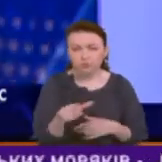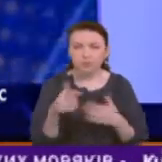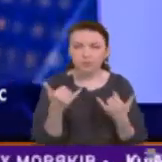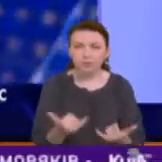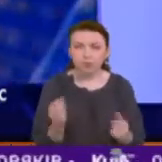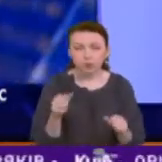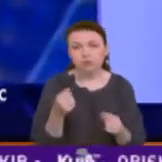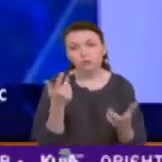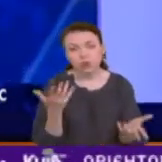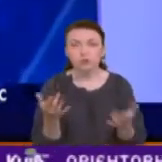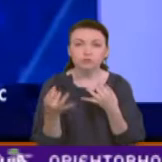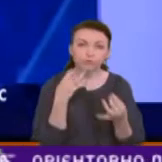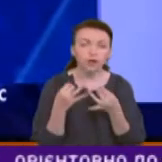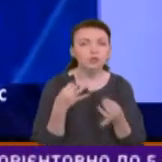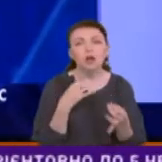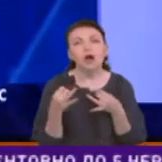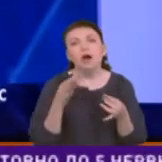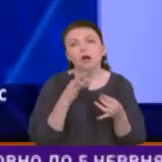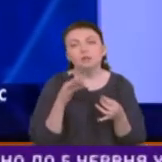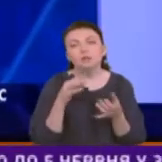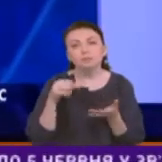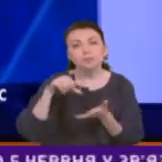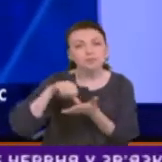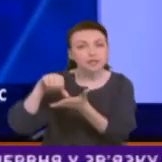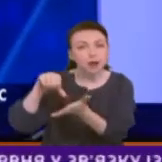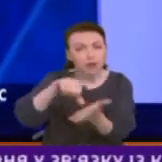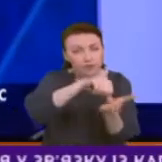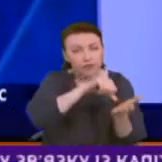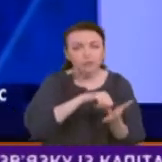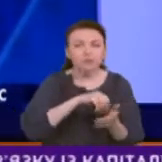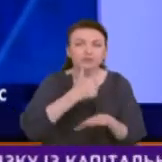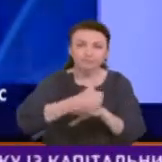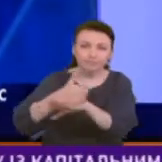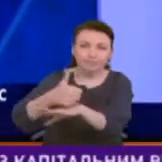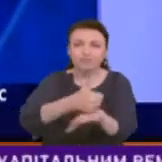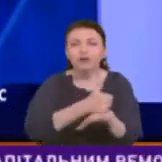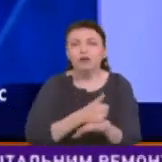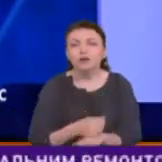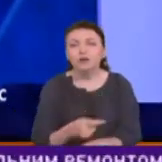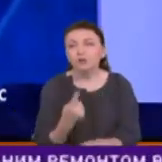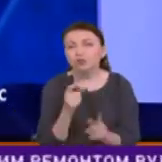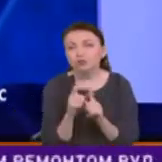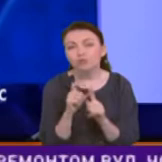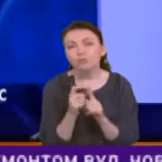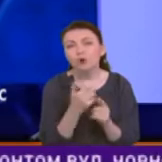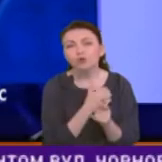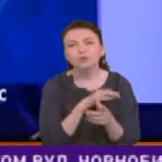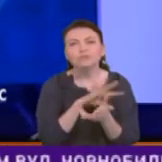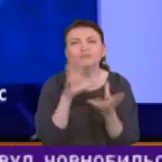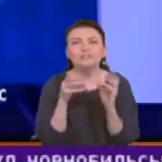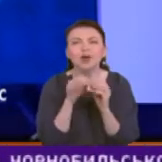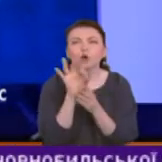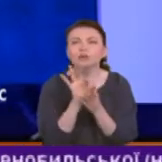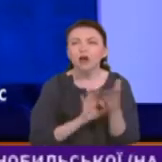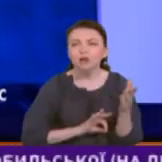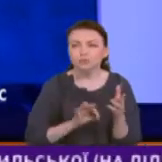може предметно розмовляти із предстоятелями тих єпархій. Одним словом, знаєте, ми хочемо, щоб було все